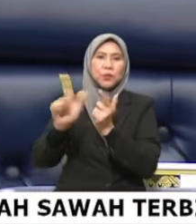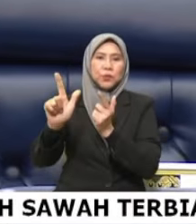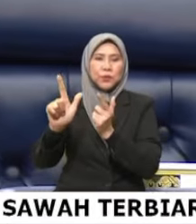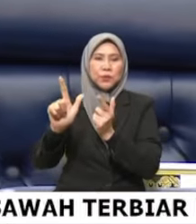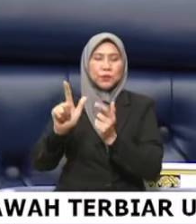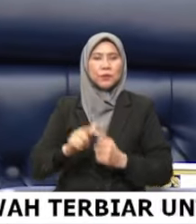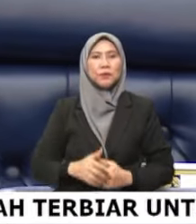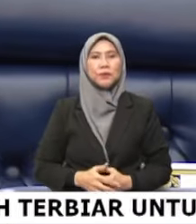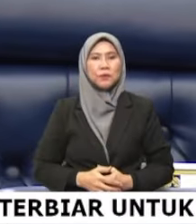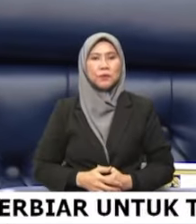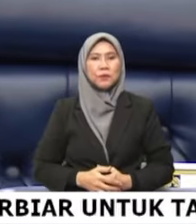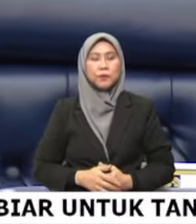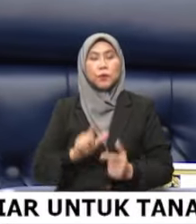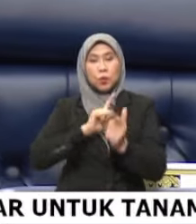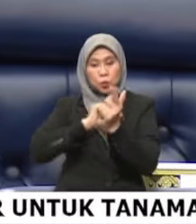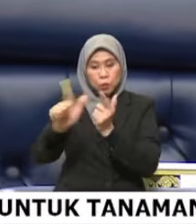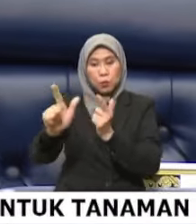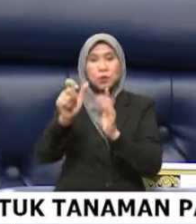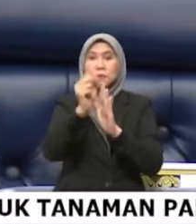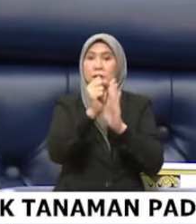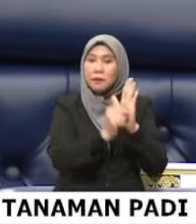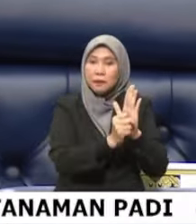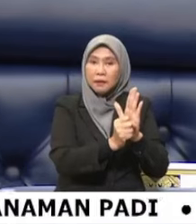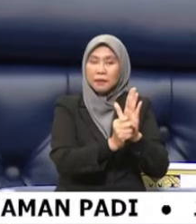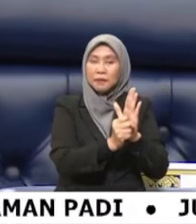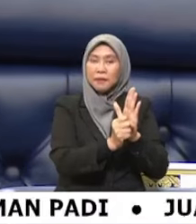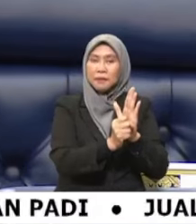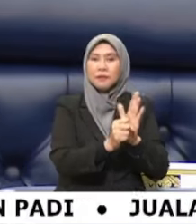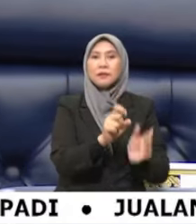Dan lulus bersyarat adalah